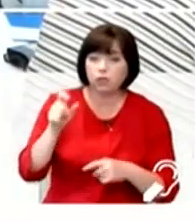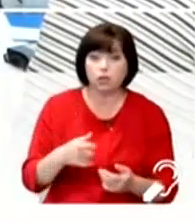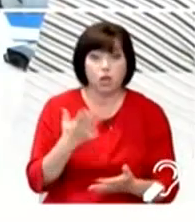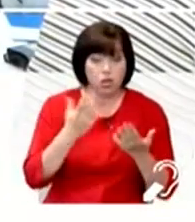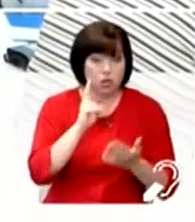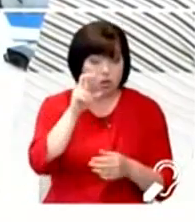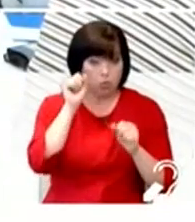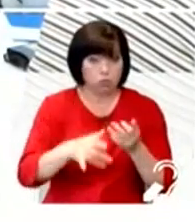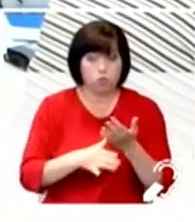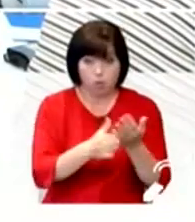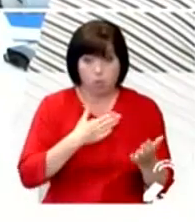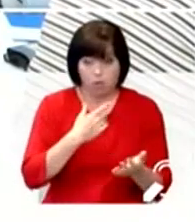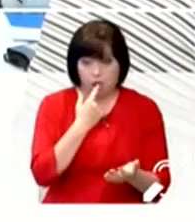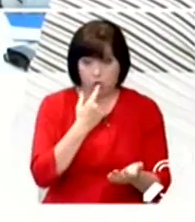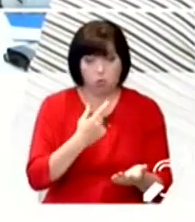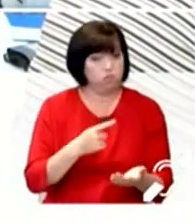multă